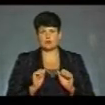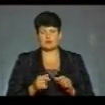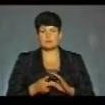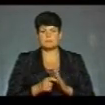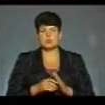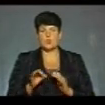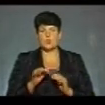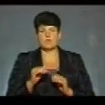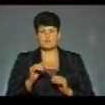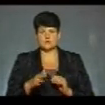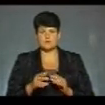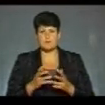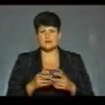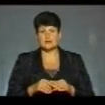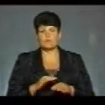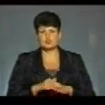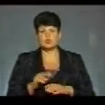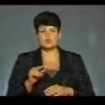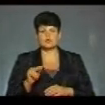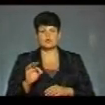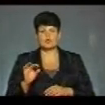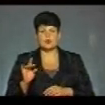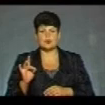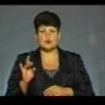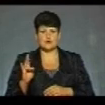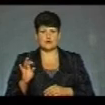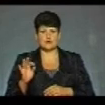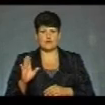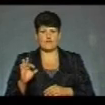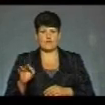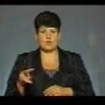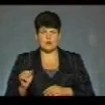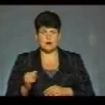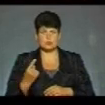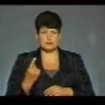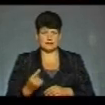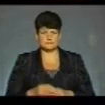оператора електронних систем міста на вулиці Чорновола, 1. Зараз тут у черзі близько 20 людей.